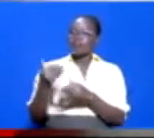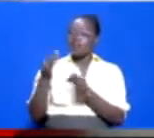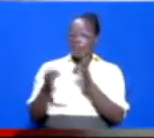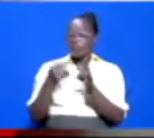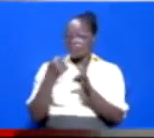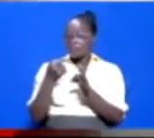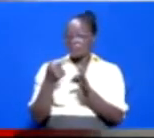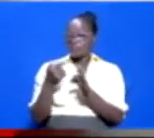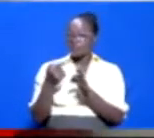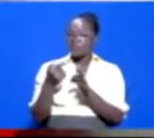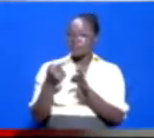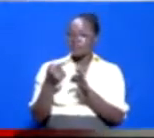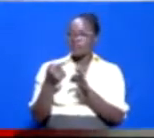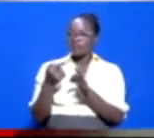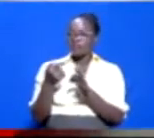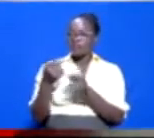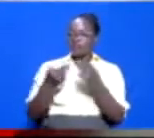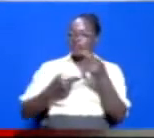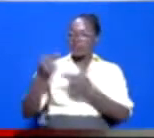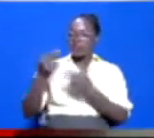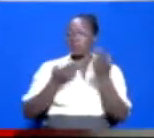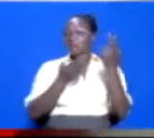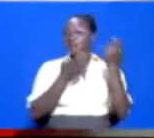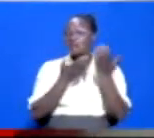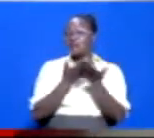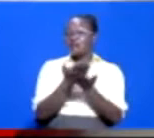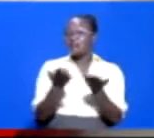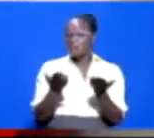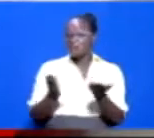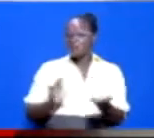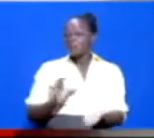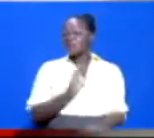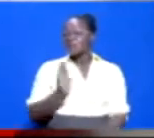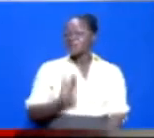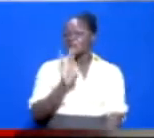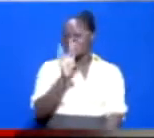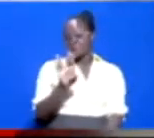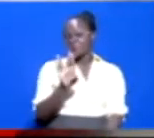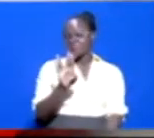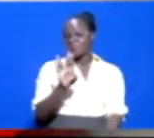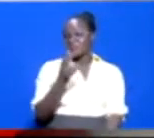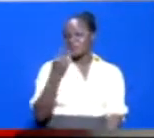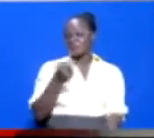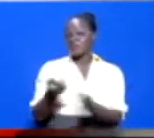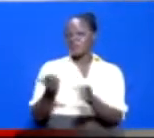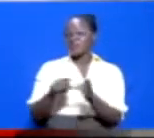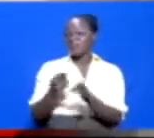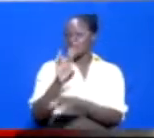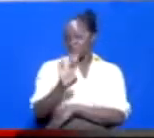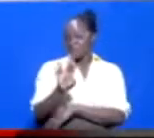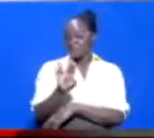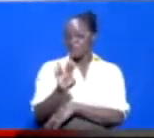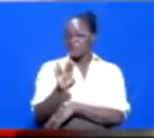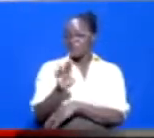ama ukiweka tegemeo kubwa sana katika hao commissioner wanne ambaye watakuja, ingawa ni wanne na ni zaidi ya